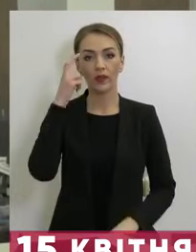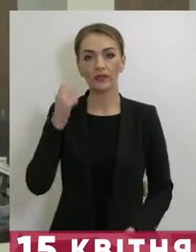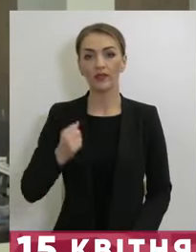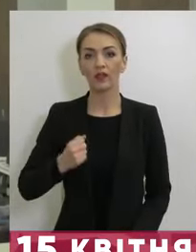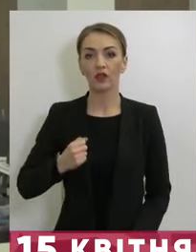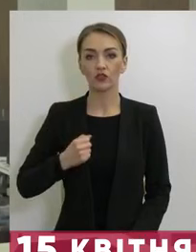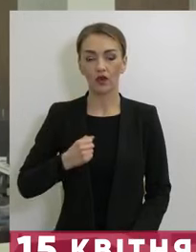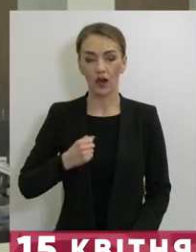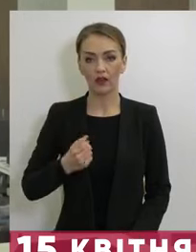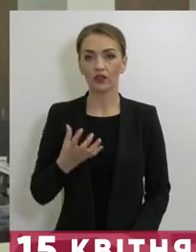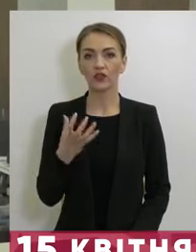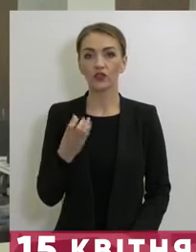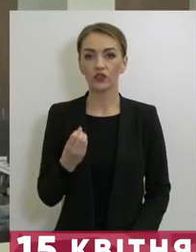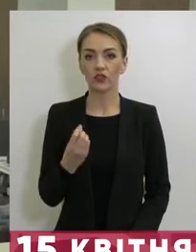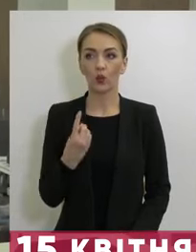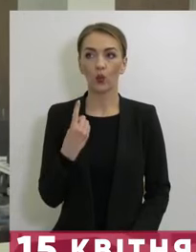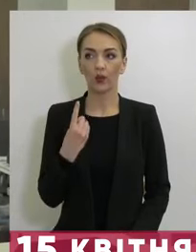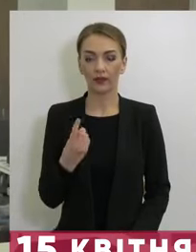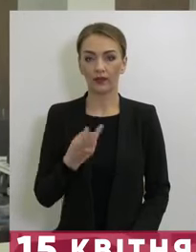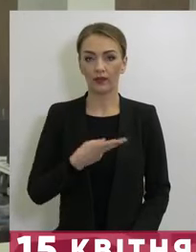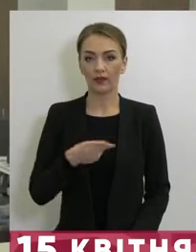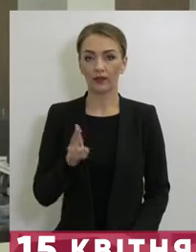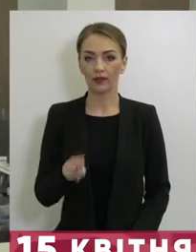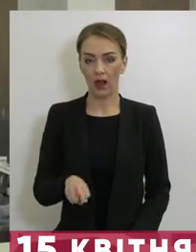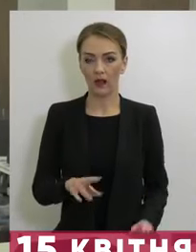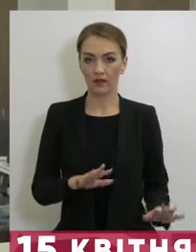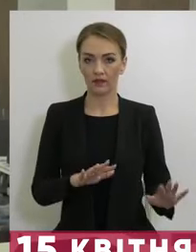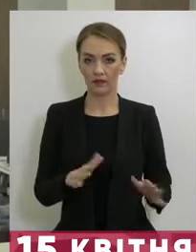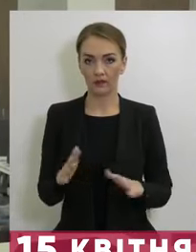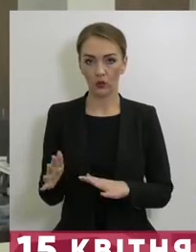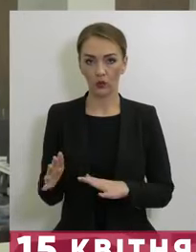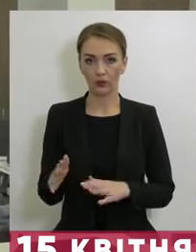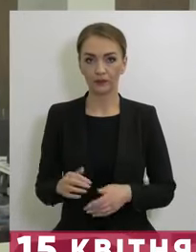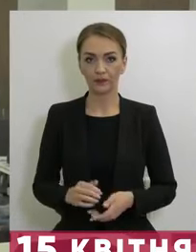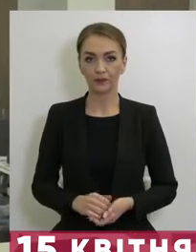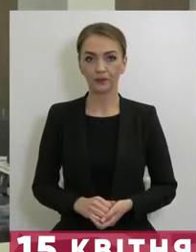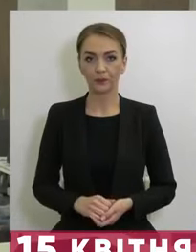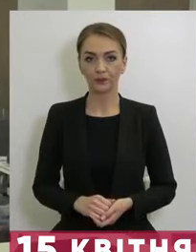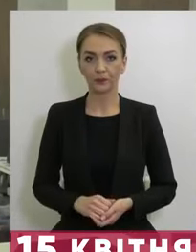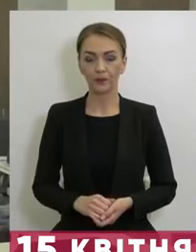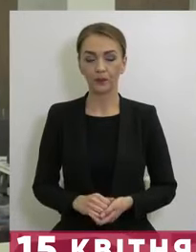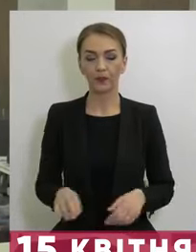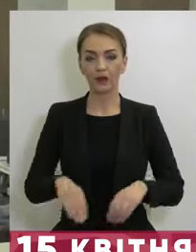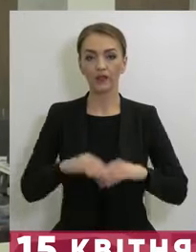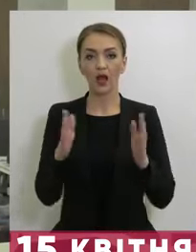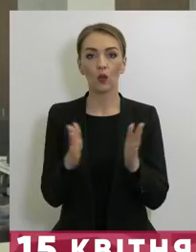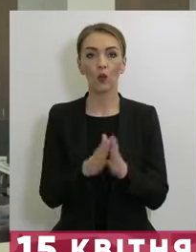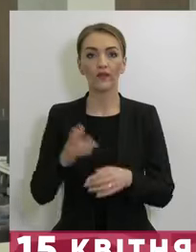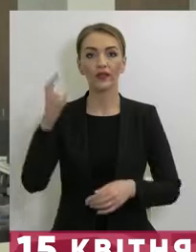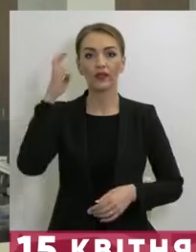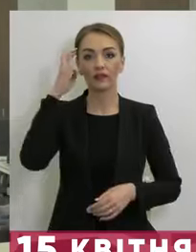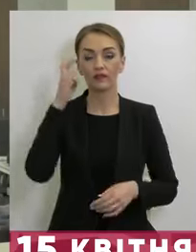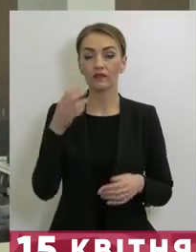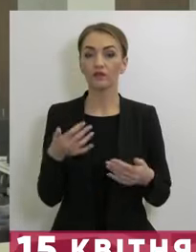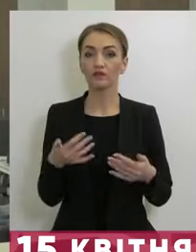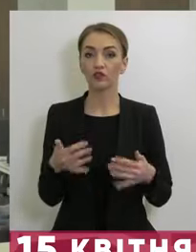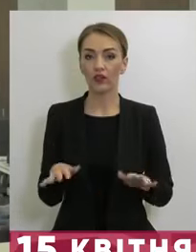жаль, ще один літальний випадок. Загалом у Києві